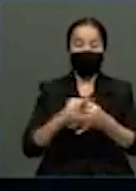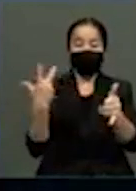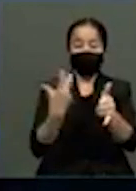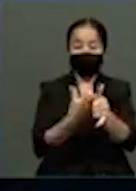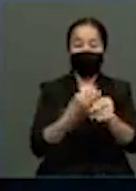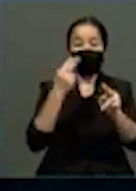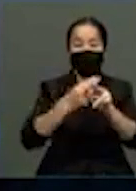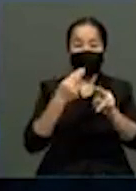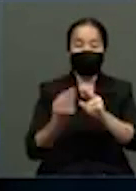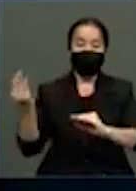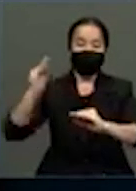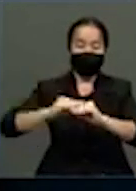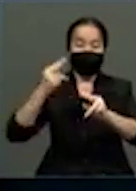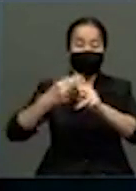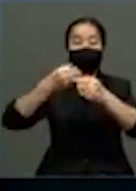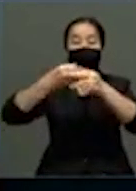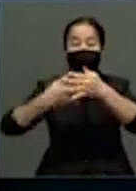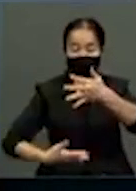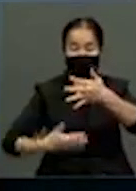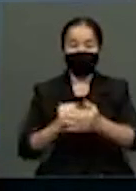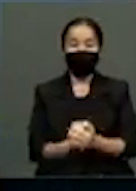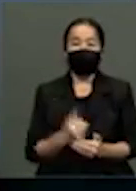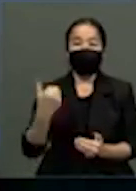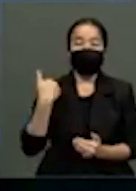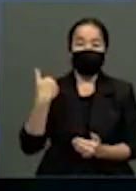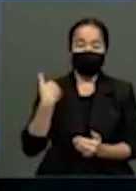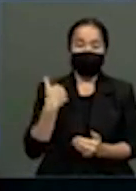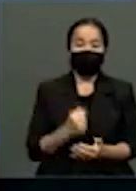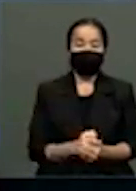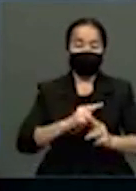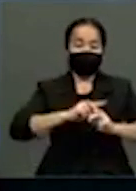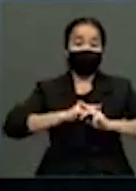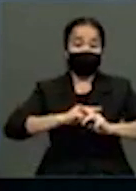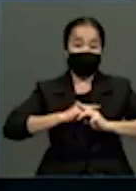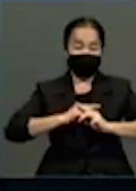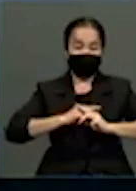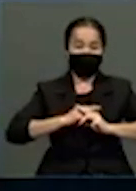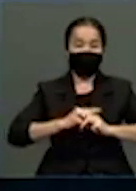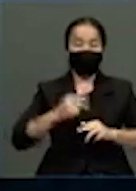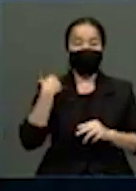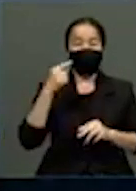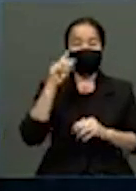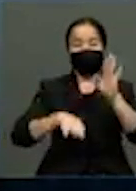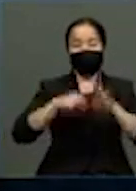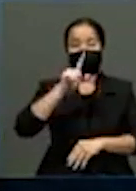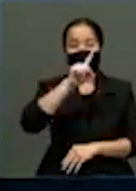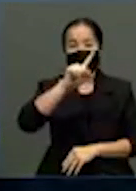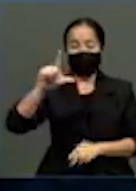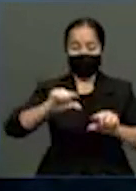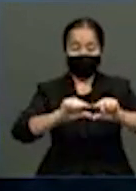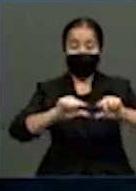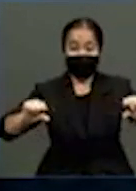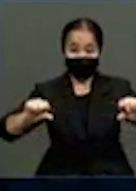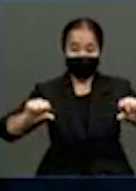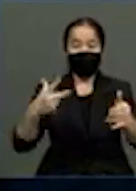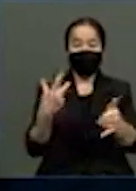แถลงข่าวมาแล้วนะครับว่าได้มีการกำหนดว่าจะมี1ล้านโดสนะครับเพื่อที่จะ